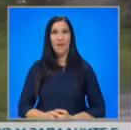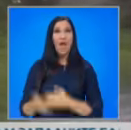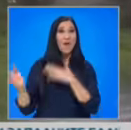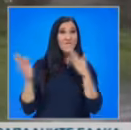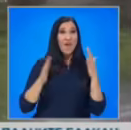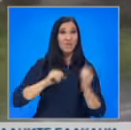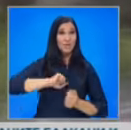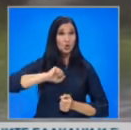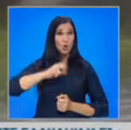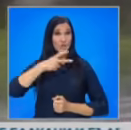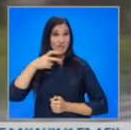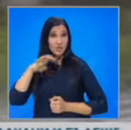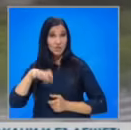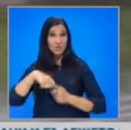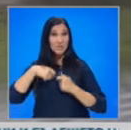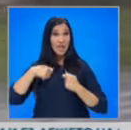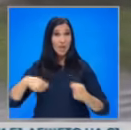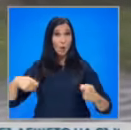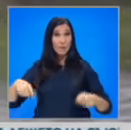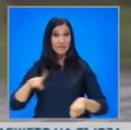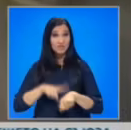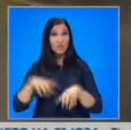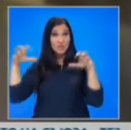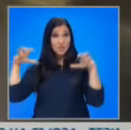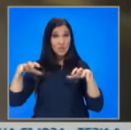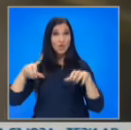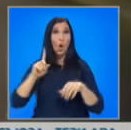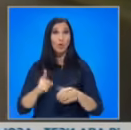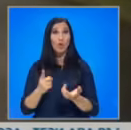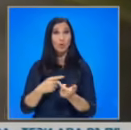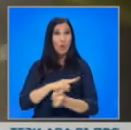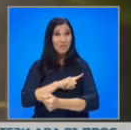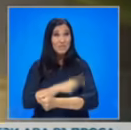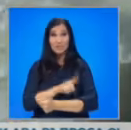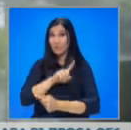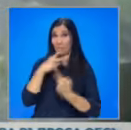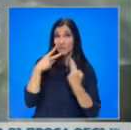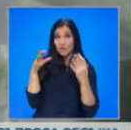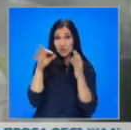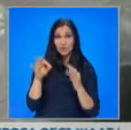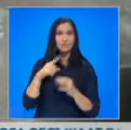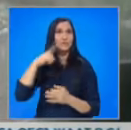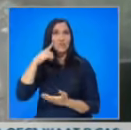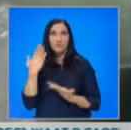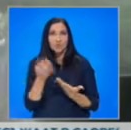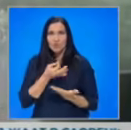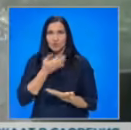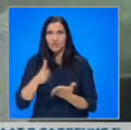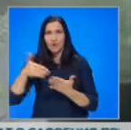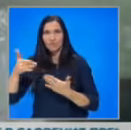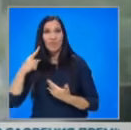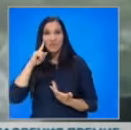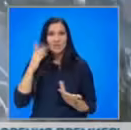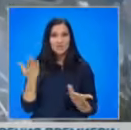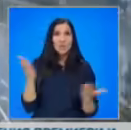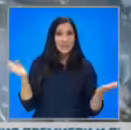Вятър със скорост 240 км в час. Дъжд, който вали толкова силно, че не виждаш нищо. Не знаеш какво се случва отвън, не знаеш